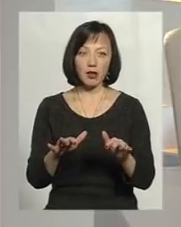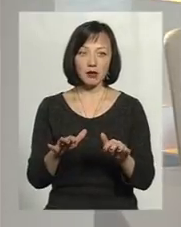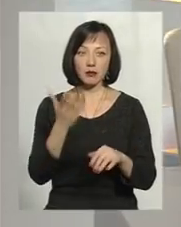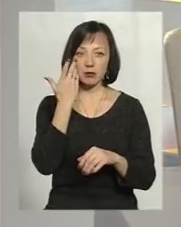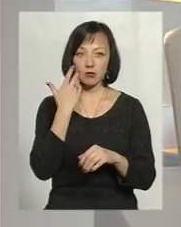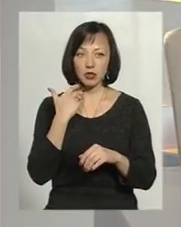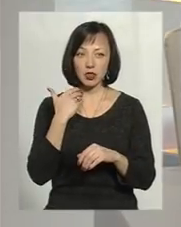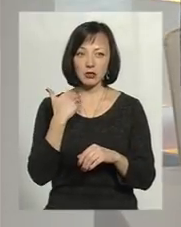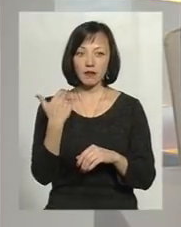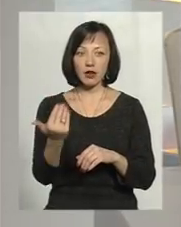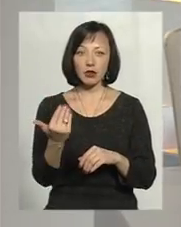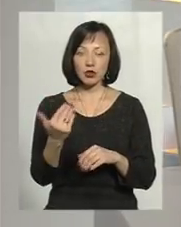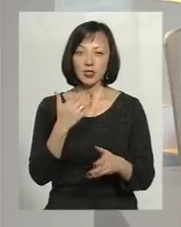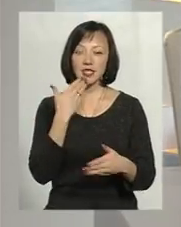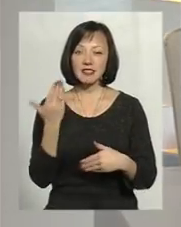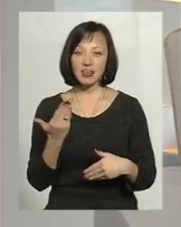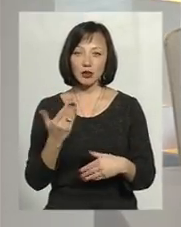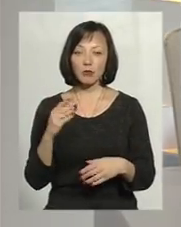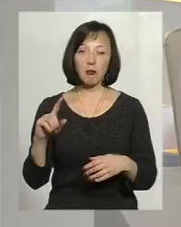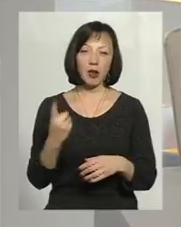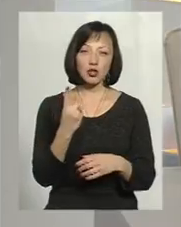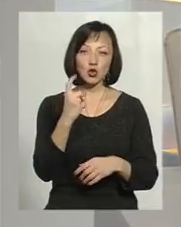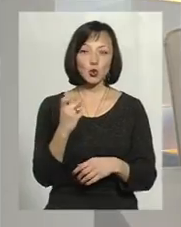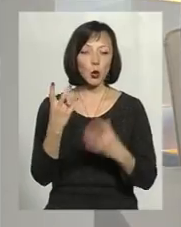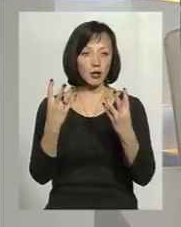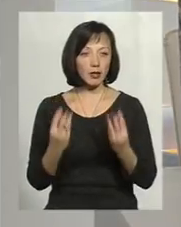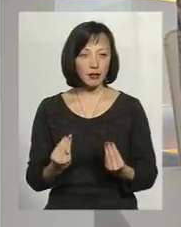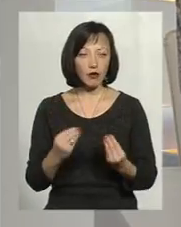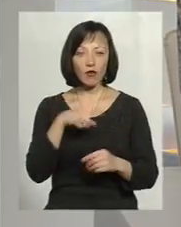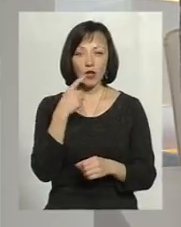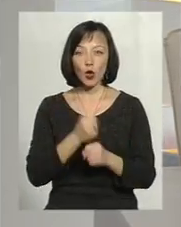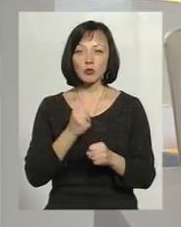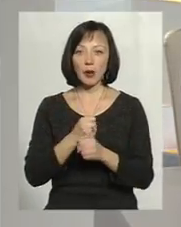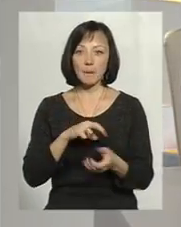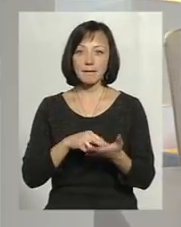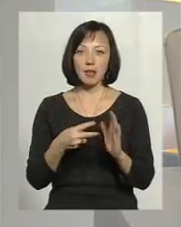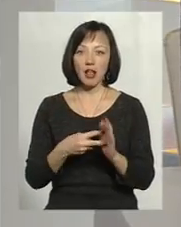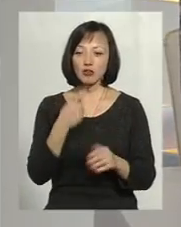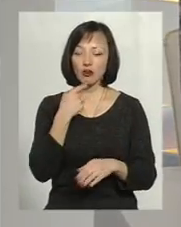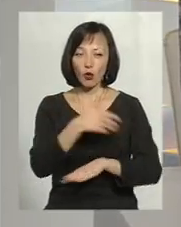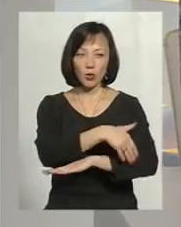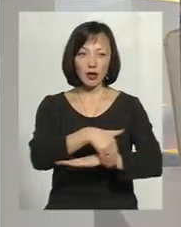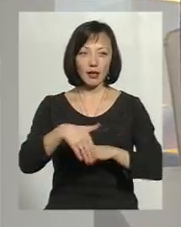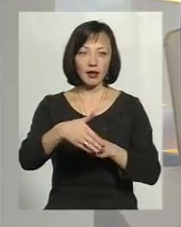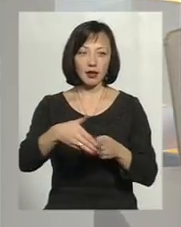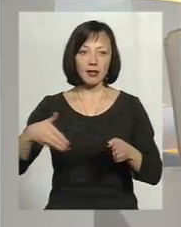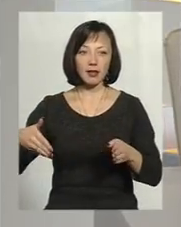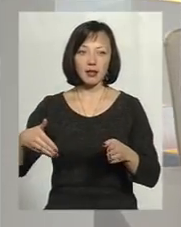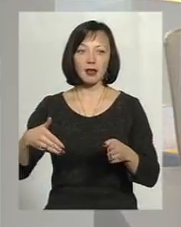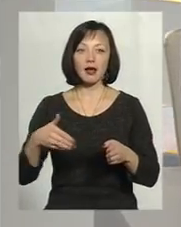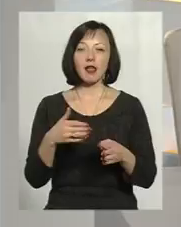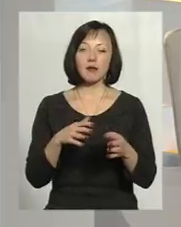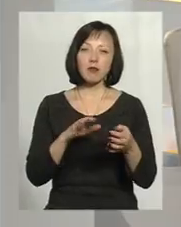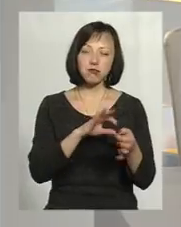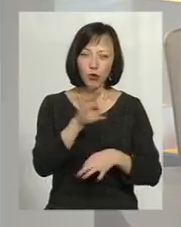час вашого звіту про перші 100 днів, йшло мова про те, що вже розробляється план червоних ліній магістральних вулиць, проєкт